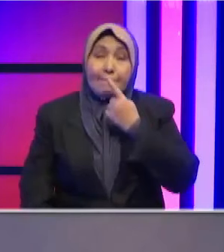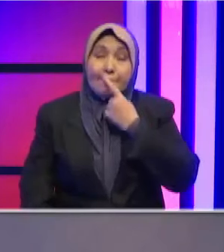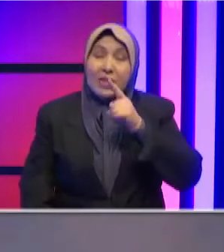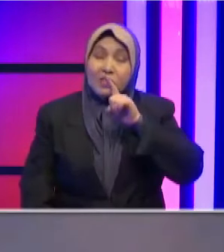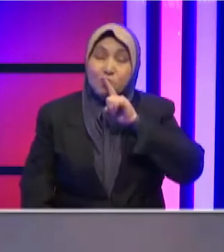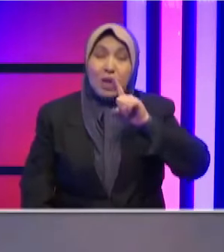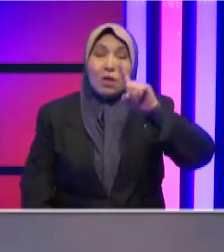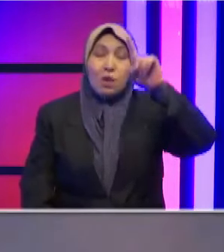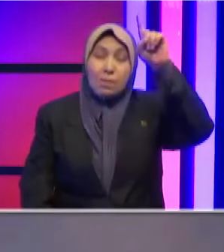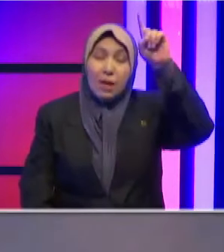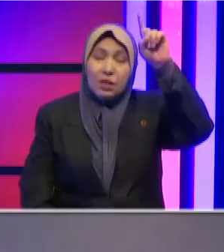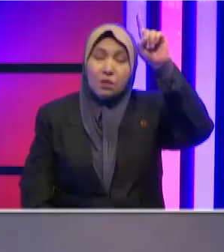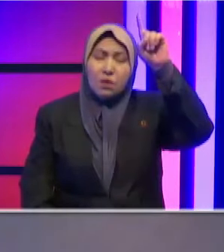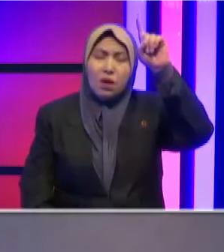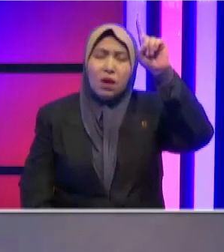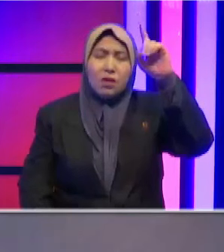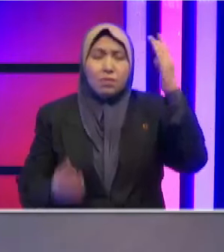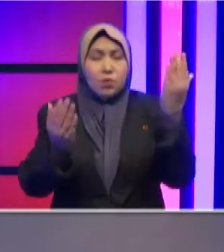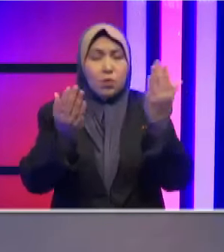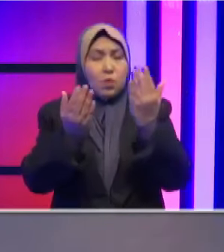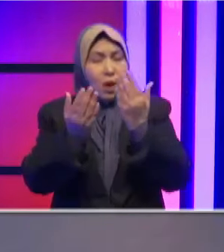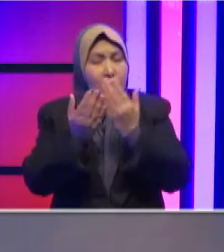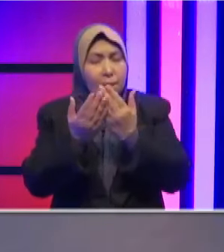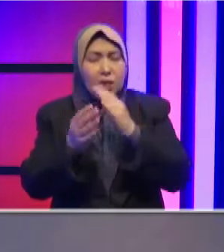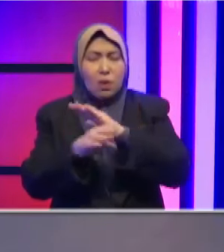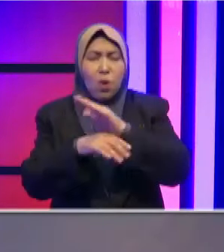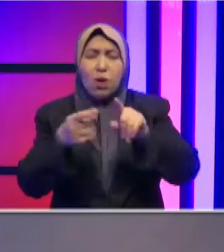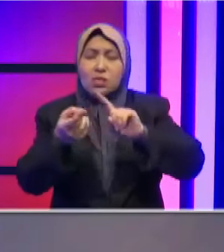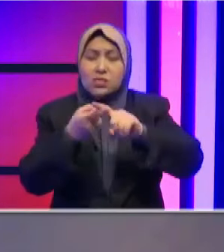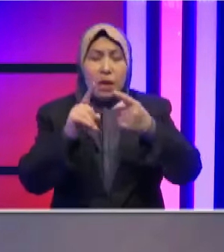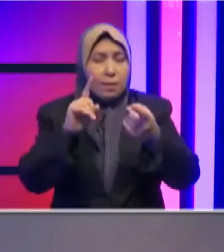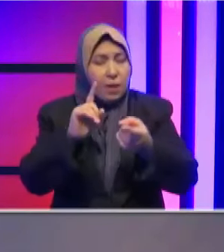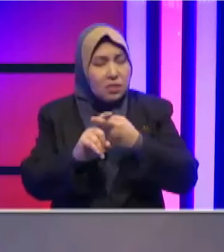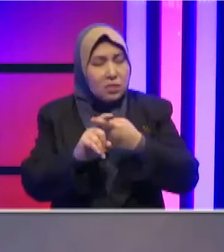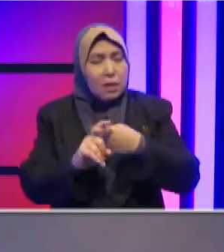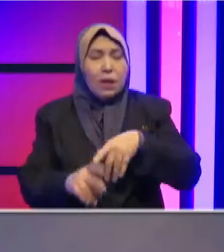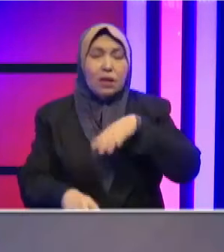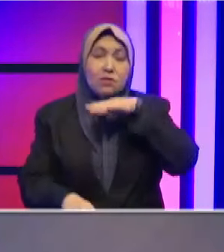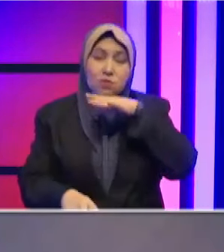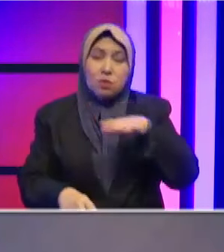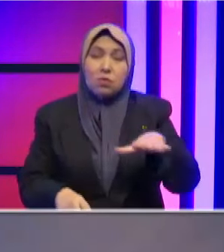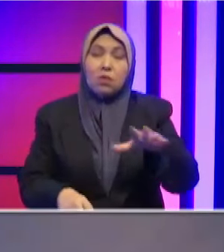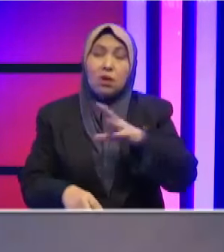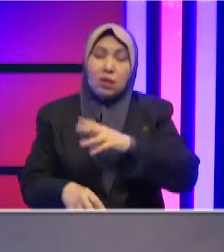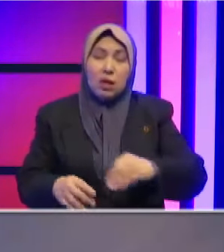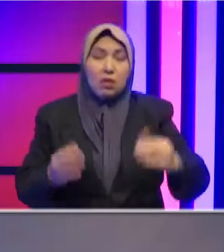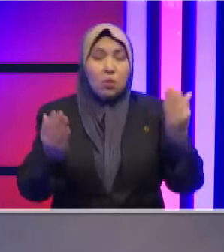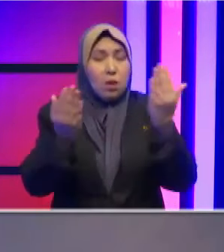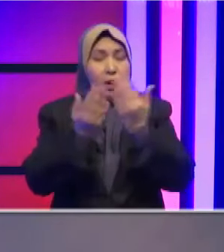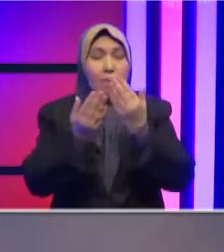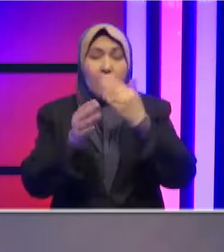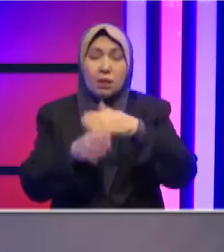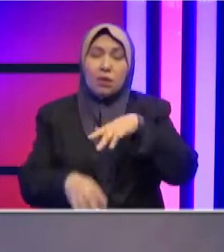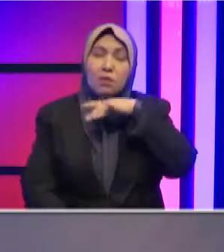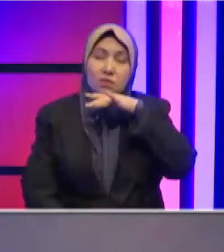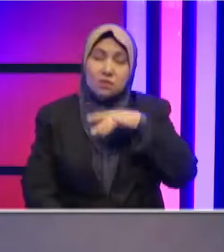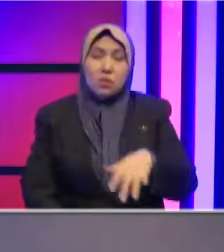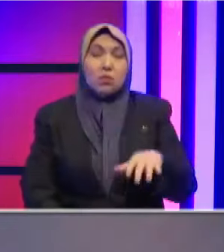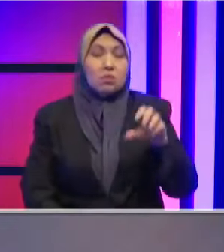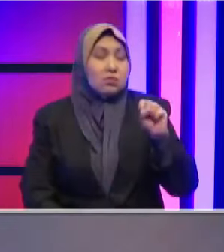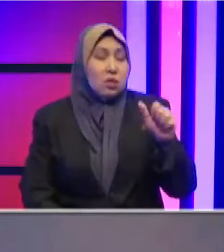Bismillahirrohmanirrohim Alhamdulillahirobbil alamin washolatu wassalamu ala asrofil Ambiya Iwal mursalin wa'ala alihi washohbihi